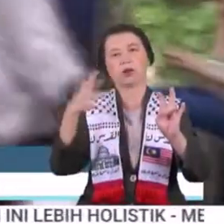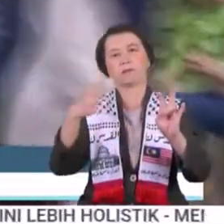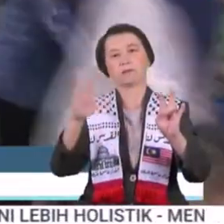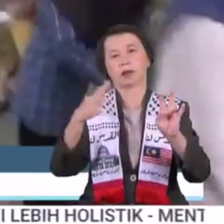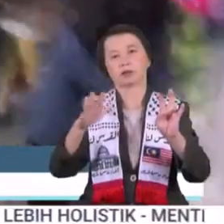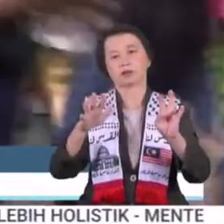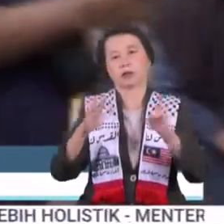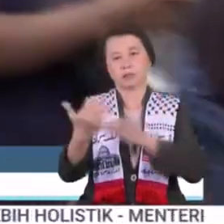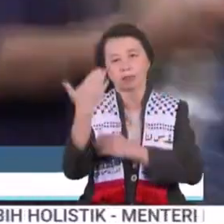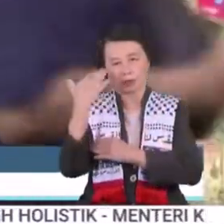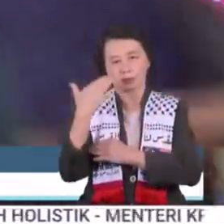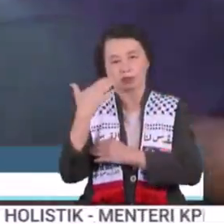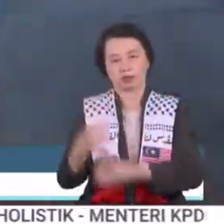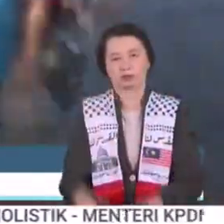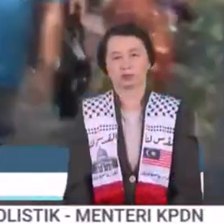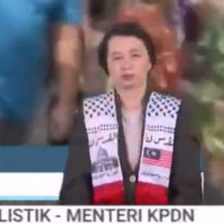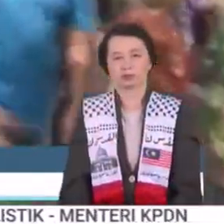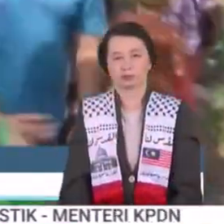7 suku.